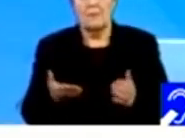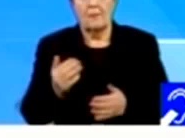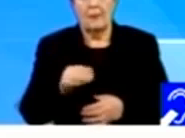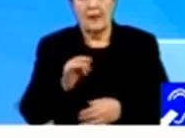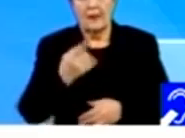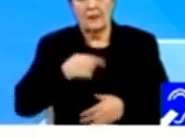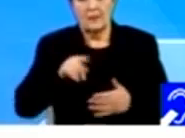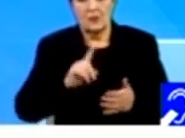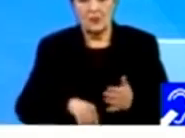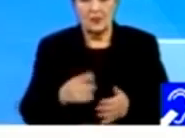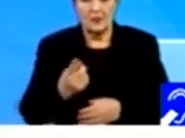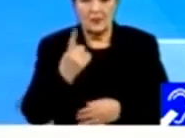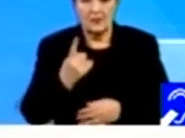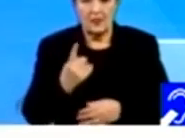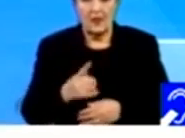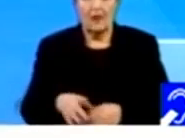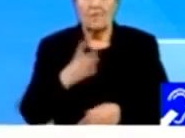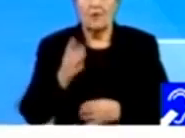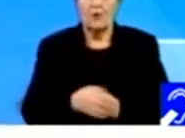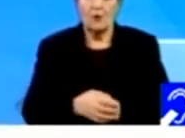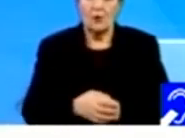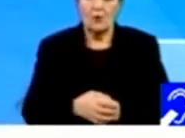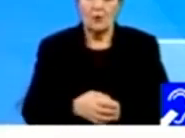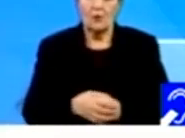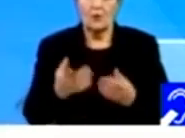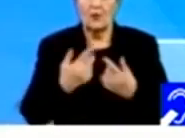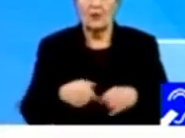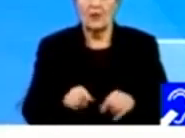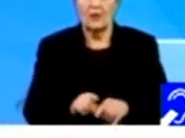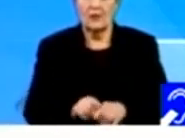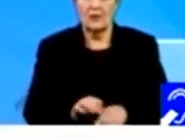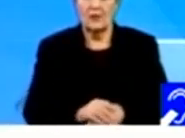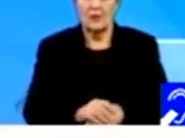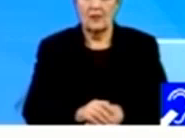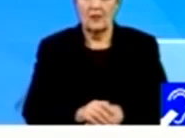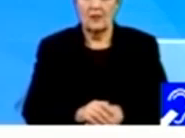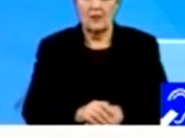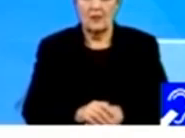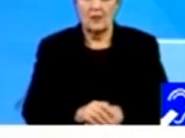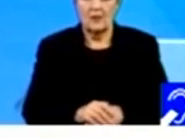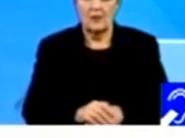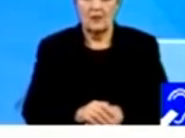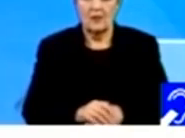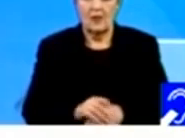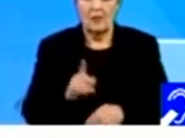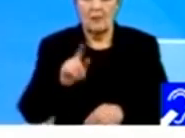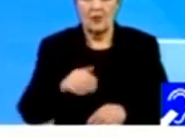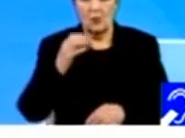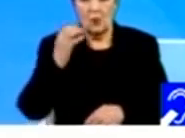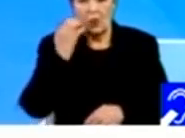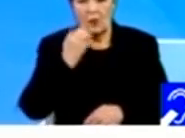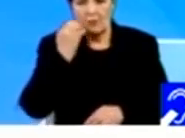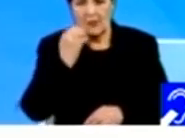să știți că eu sunt mândru de mama mea. Ea a făcut 80% din toate proiectele sociale care sunt și pentru compensații pentru bătrâni, și